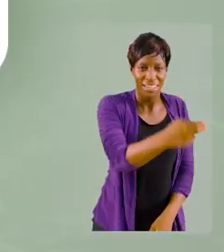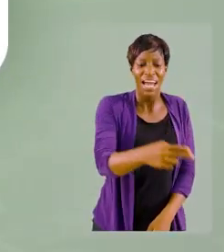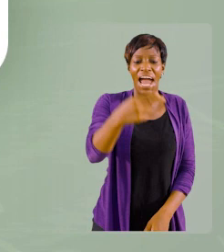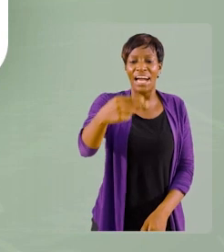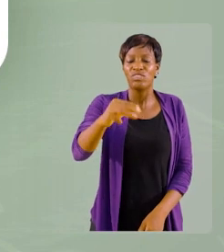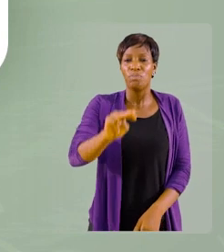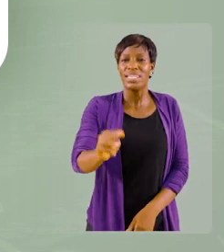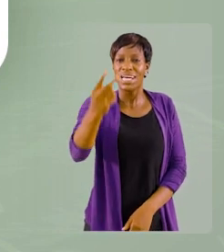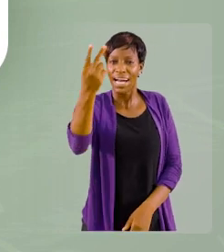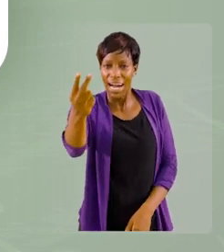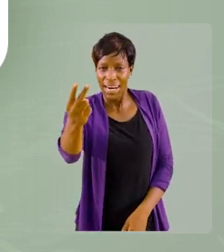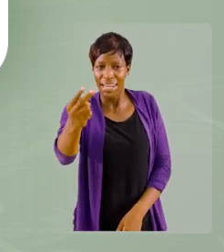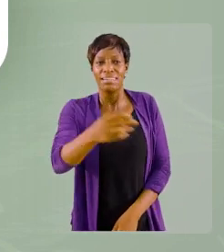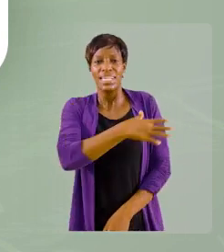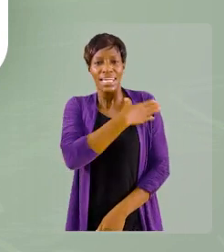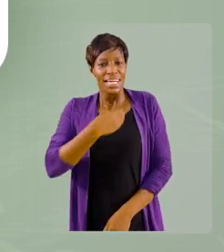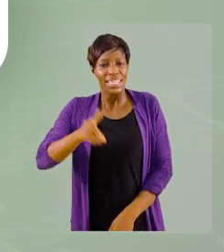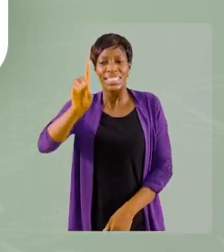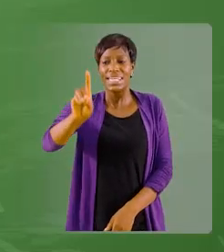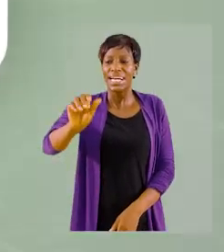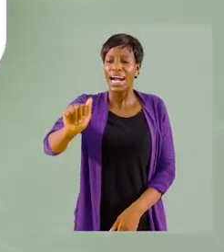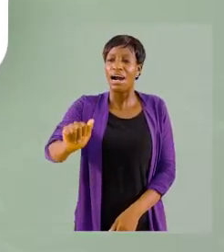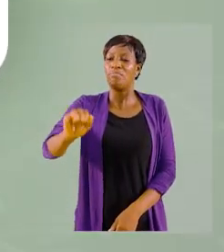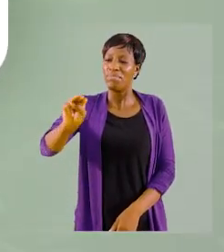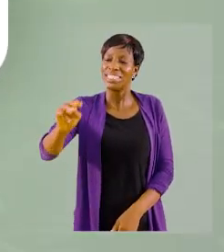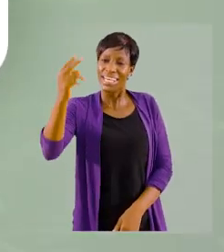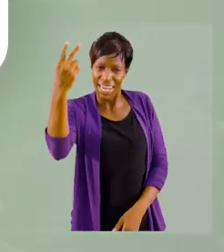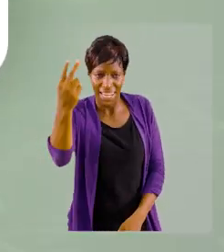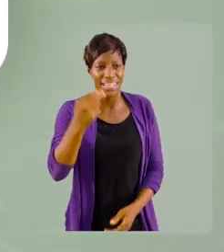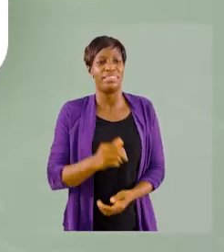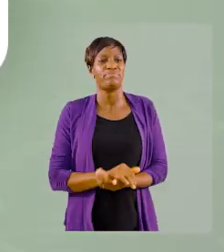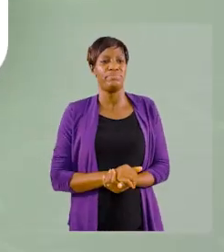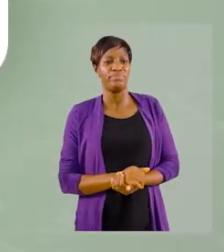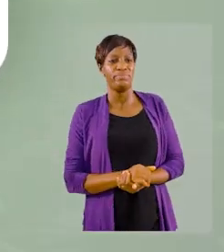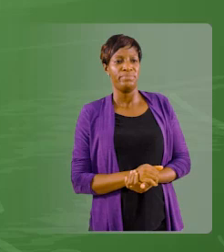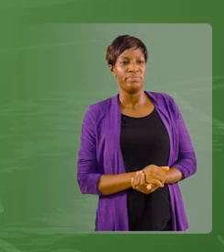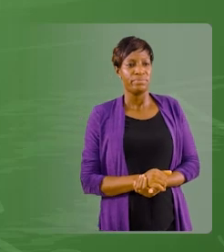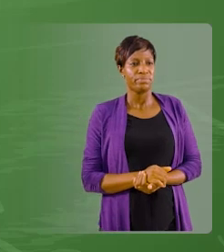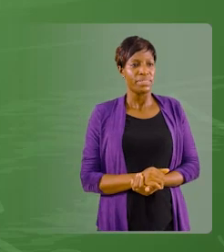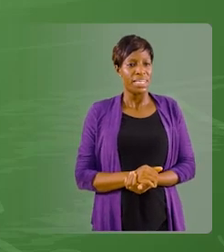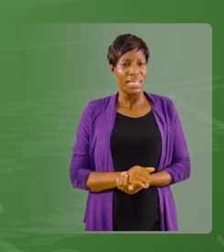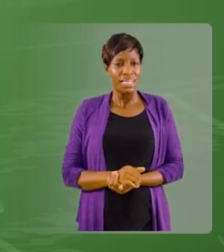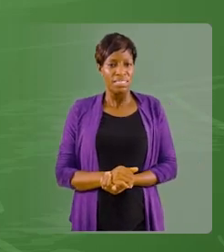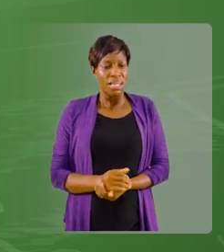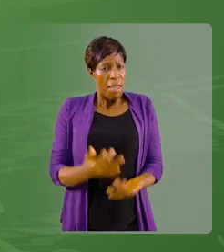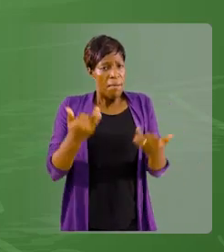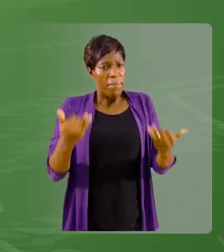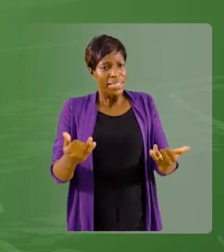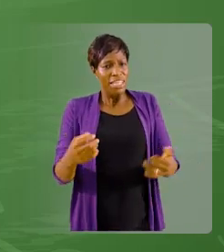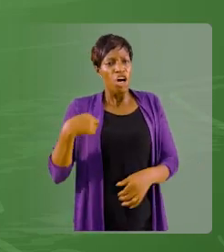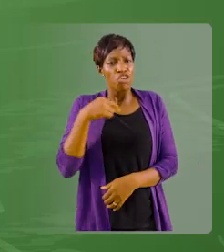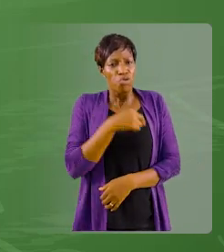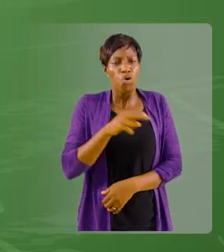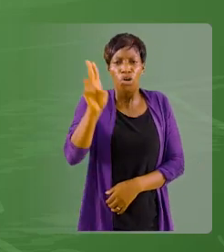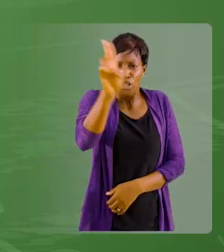l'hectomètre carré et le décamètre carré. Bien, nous allons utiliser ces